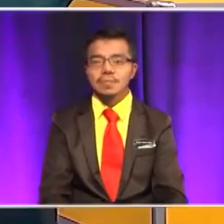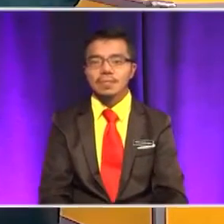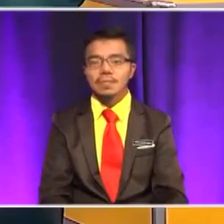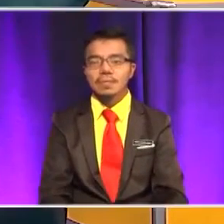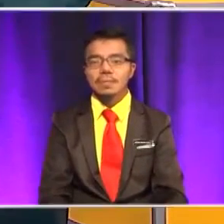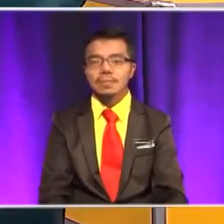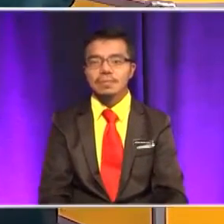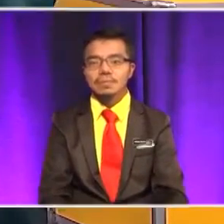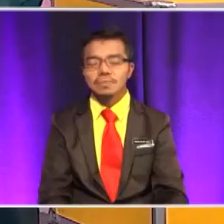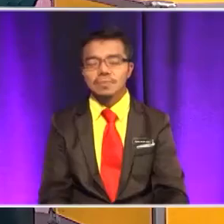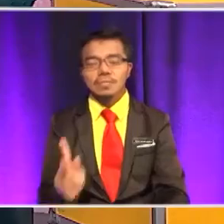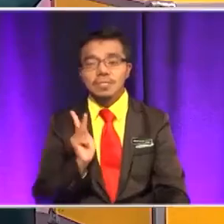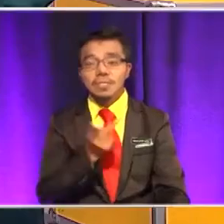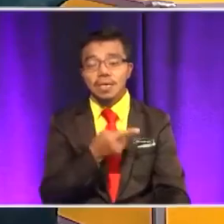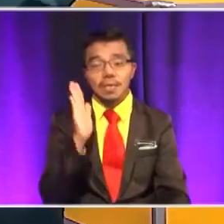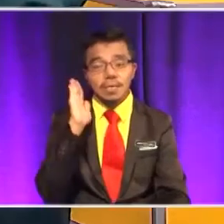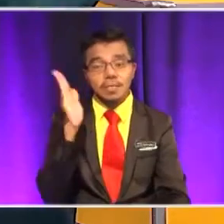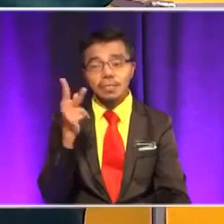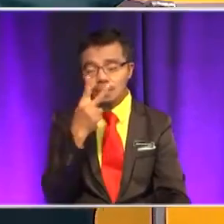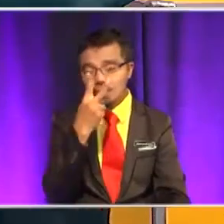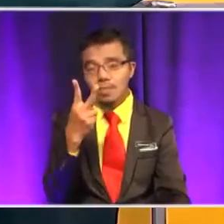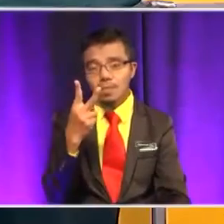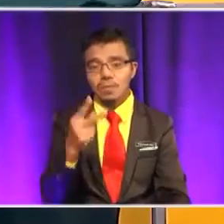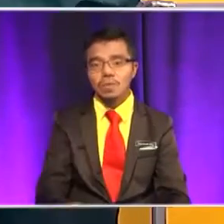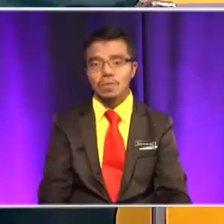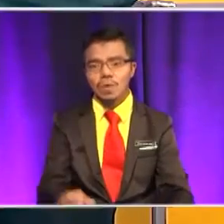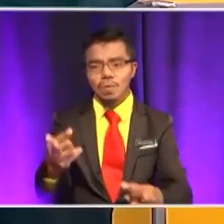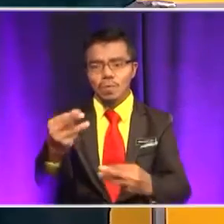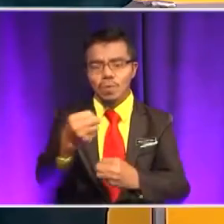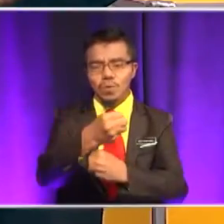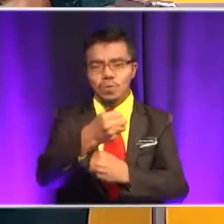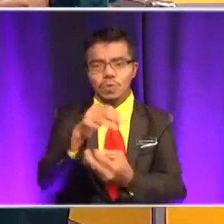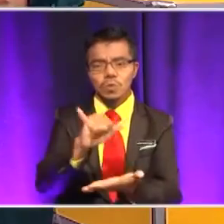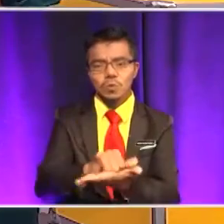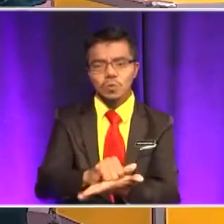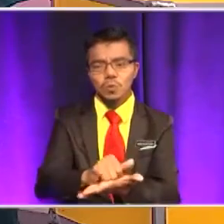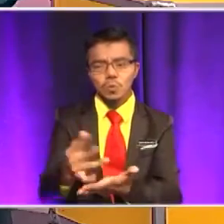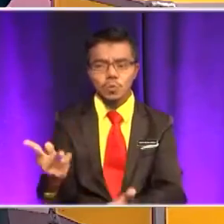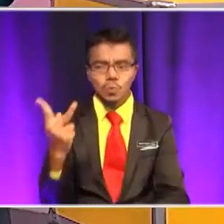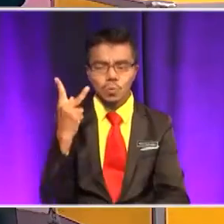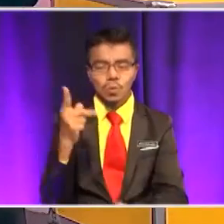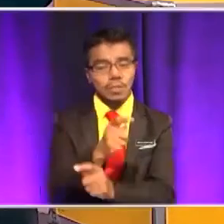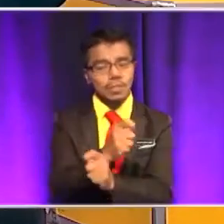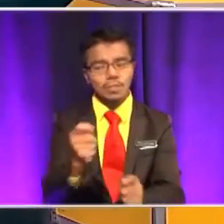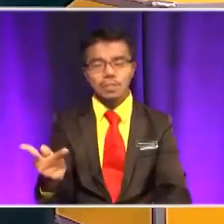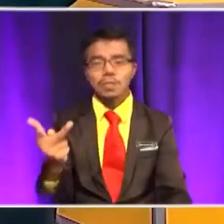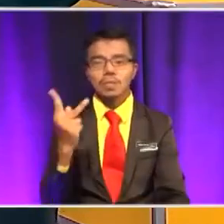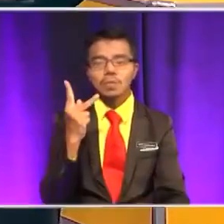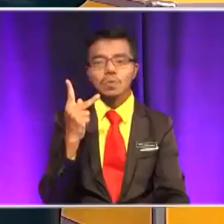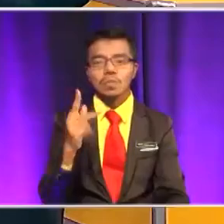dan sebagainya kita akan menggunakan bahan yang lain supaya kita dapat menghasilkan satu muka yang baik dan boleh diterima oleh pelanggan itu paling penting